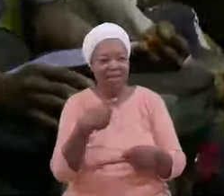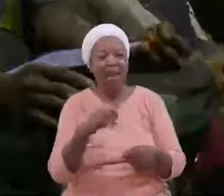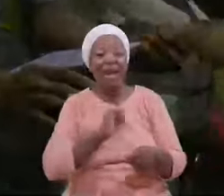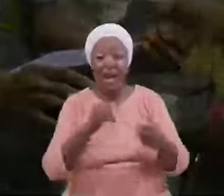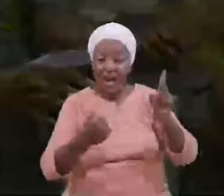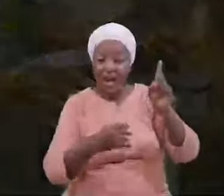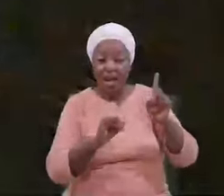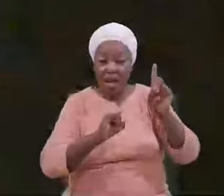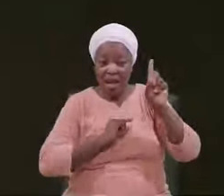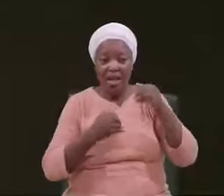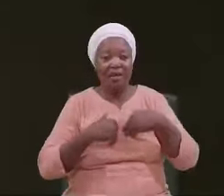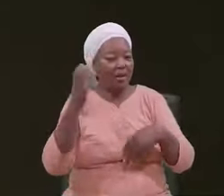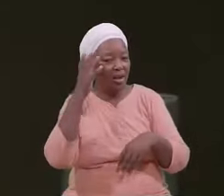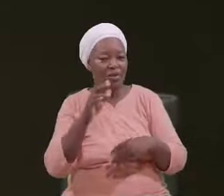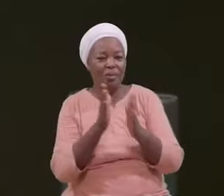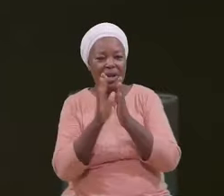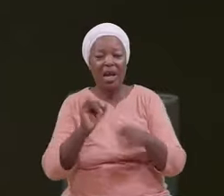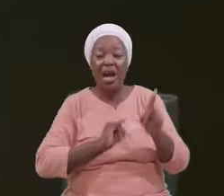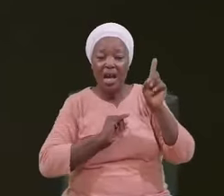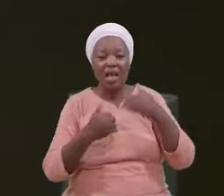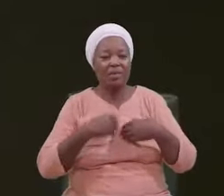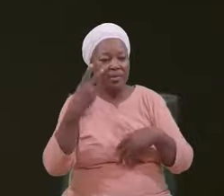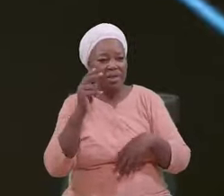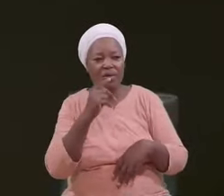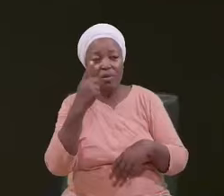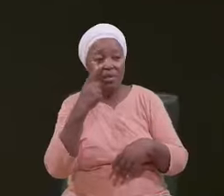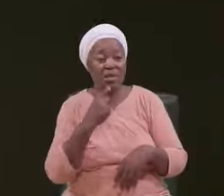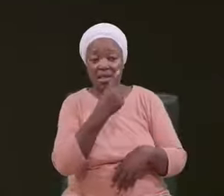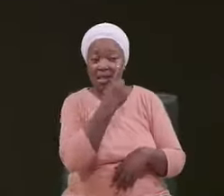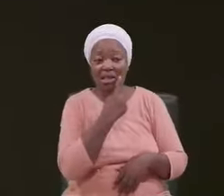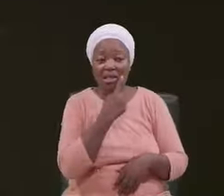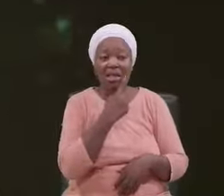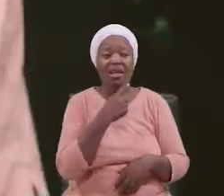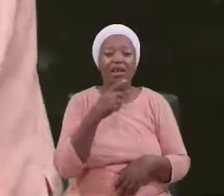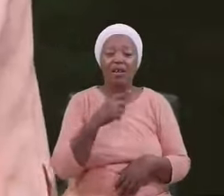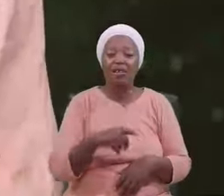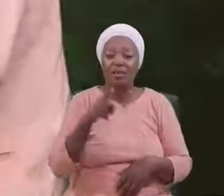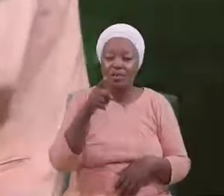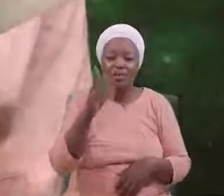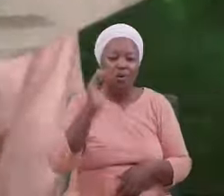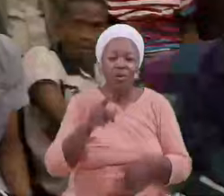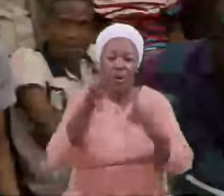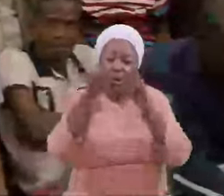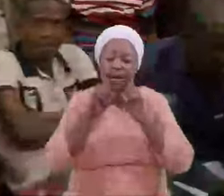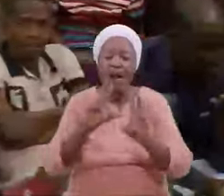il dit que j'ai entendu ta prière, j'ai vu ta larme. Vous n'allez plus pleurer.